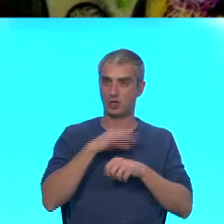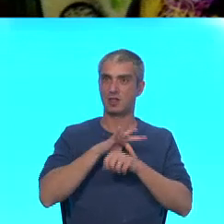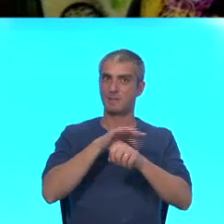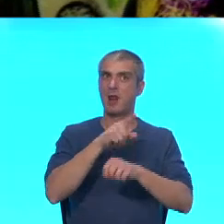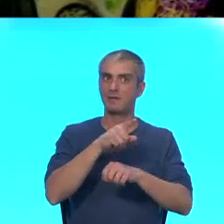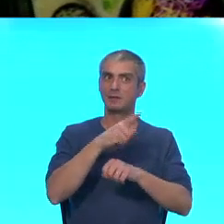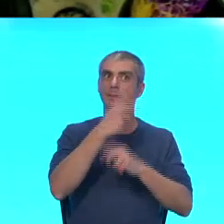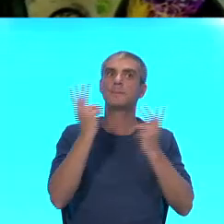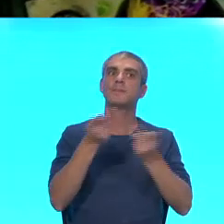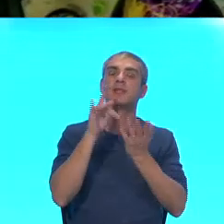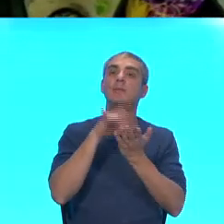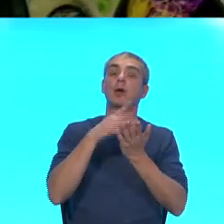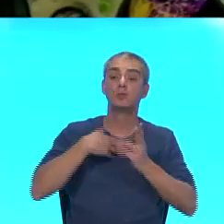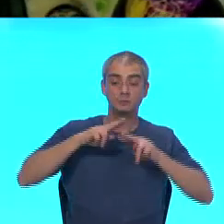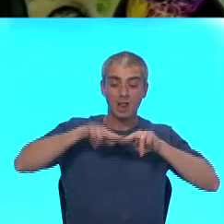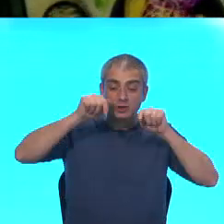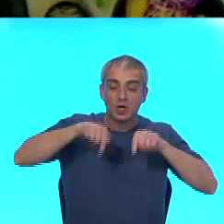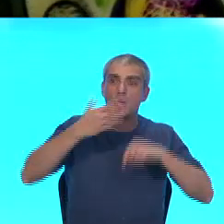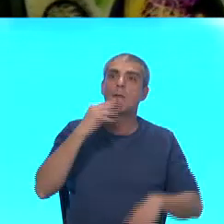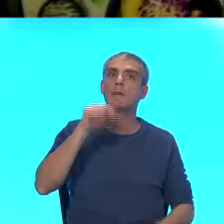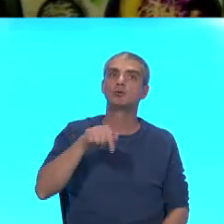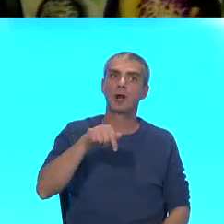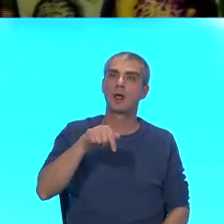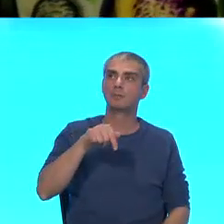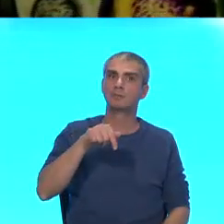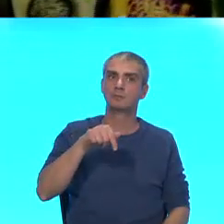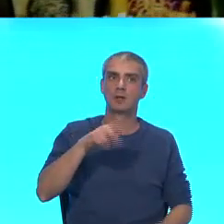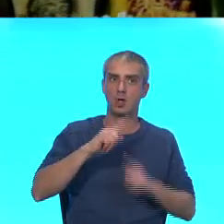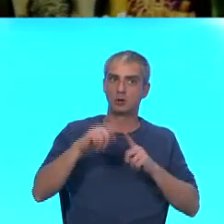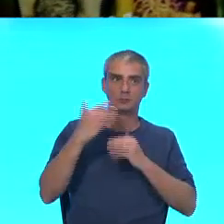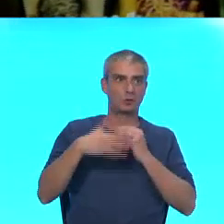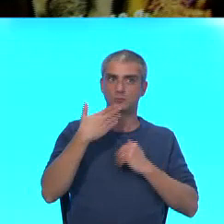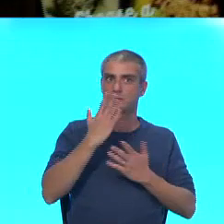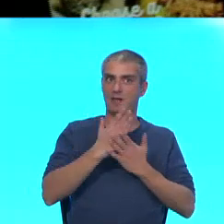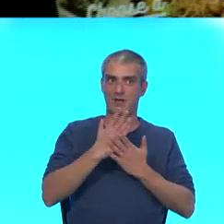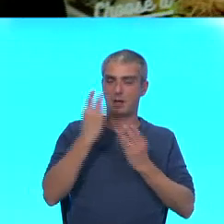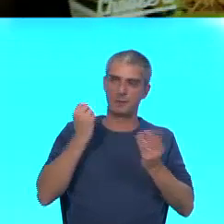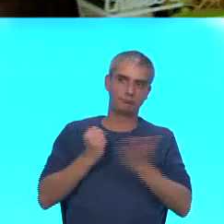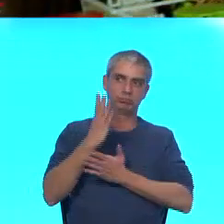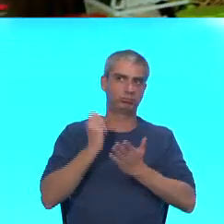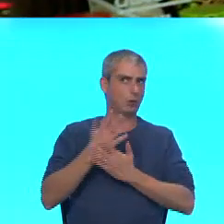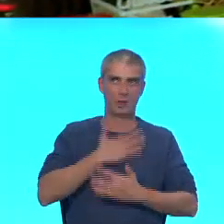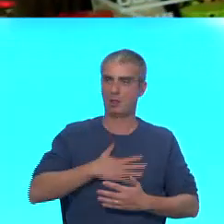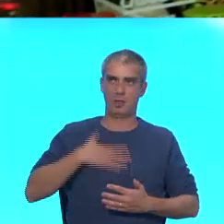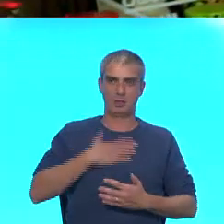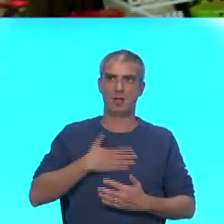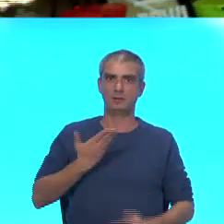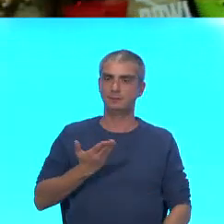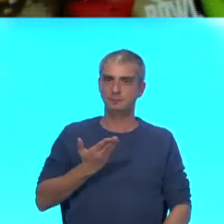הם מחפשים מקום להישאר בירושלים. בחודשים האחרונים ירושלים חוותה גלי פיטורים מאוד לא